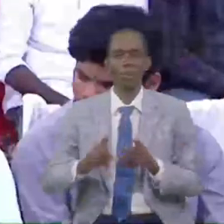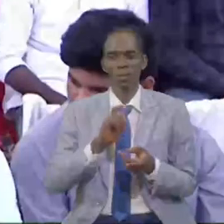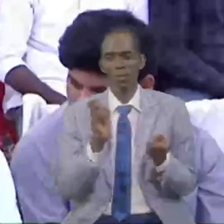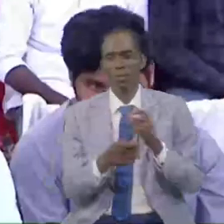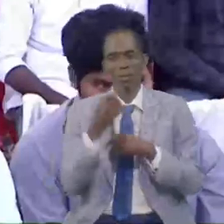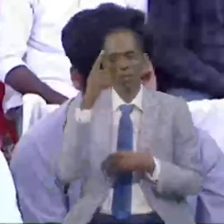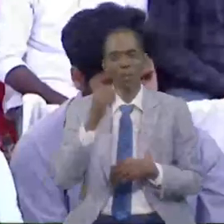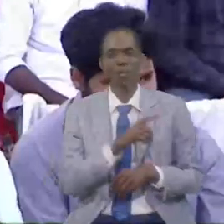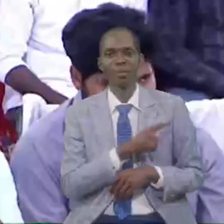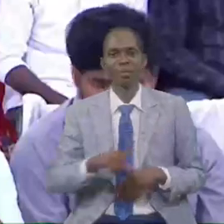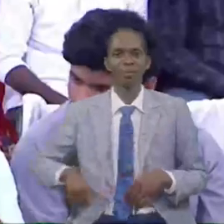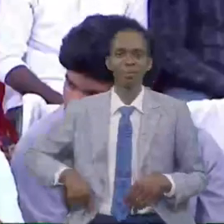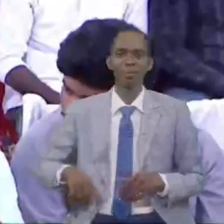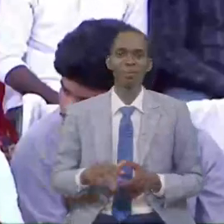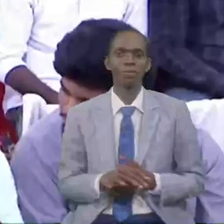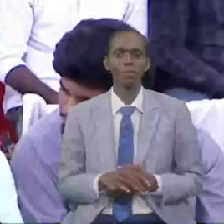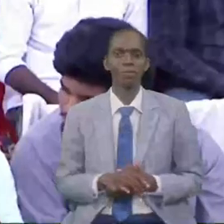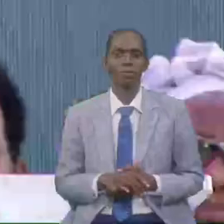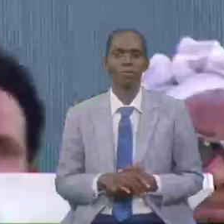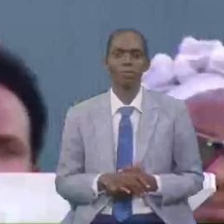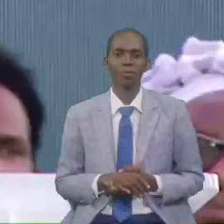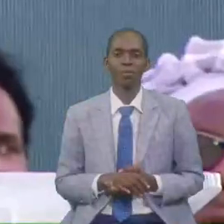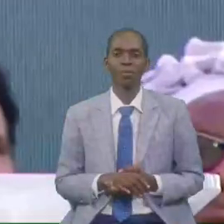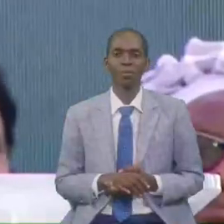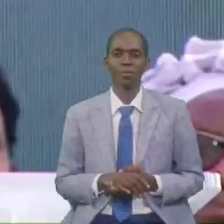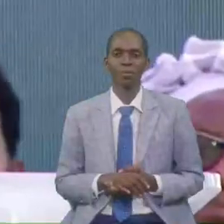Jeûne transformé pour la gloire de Dieu.